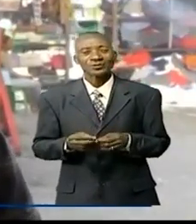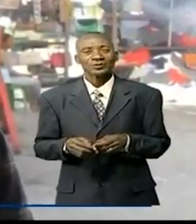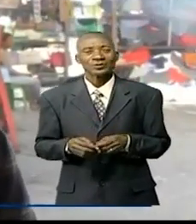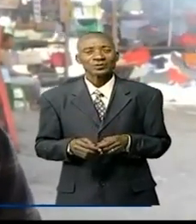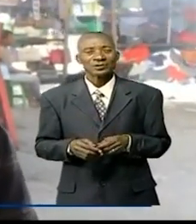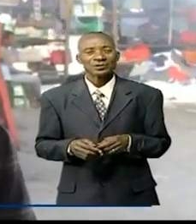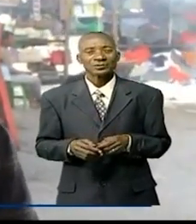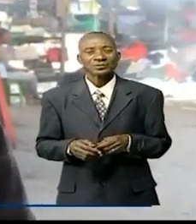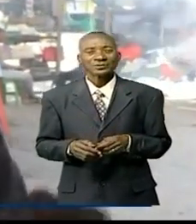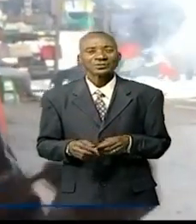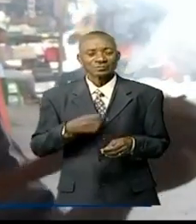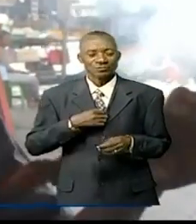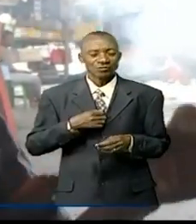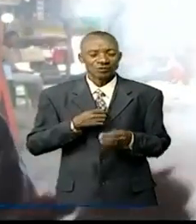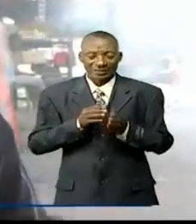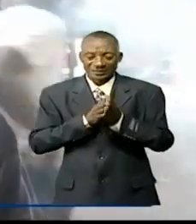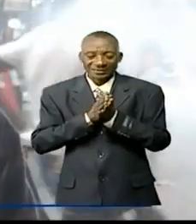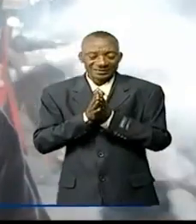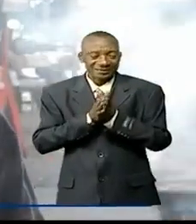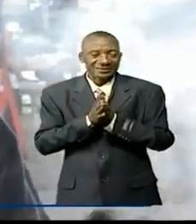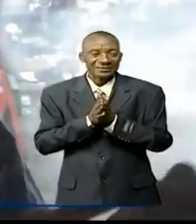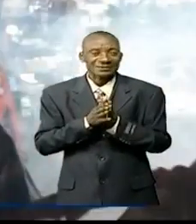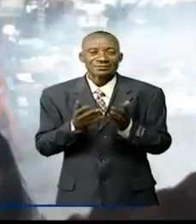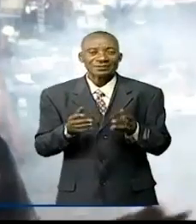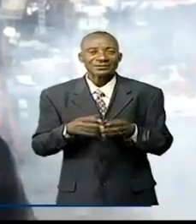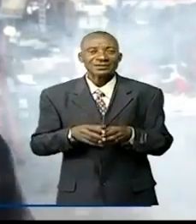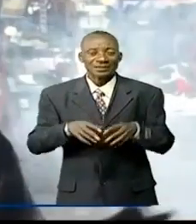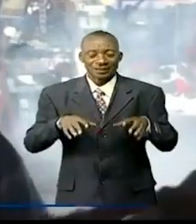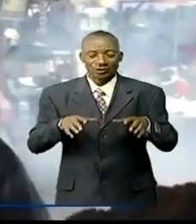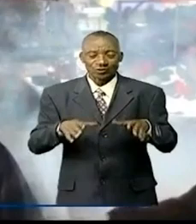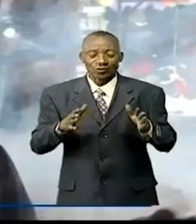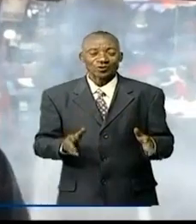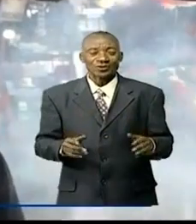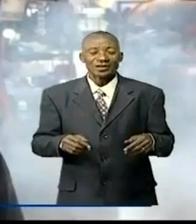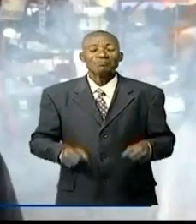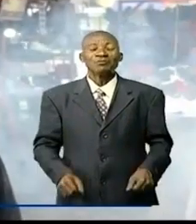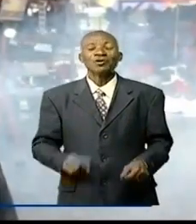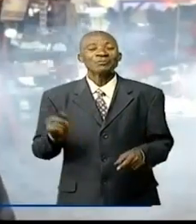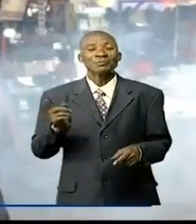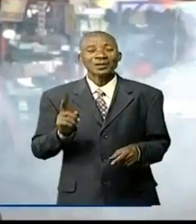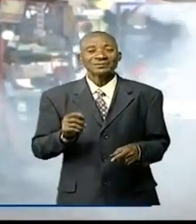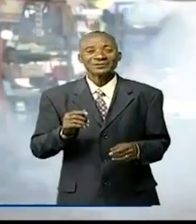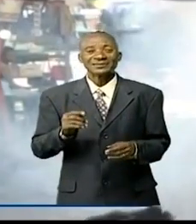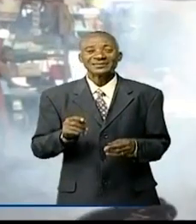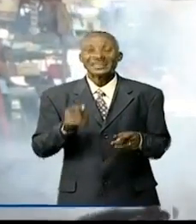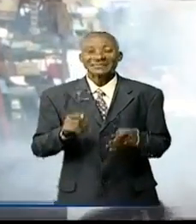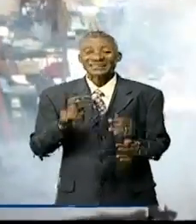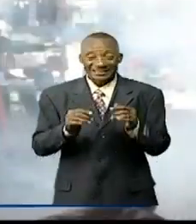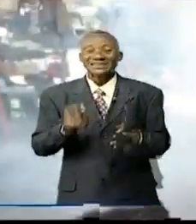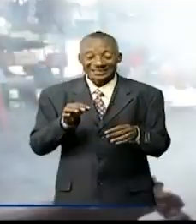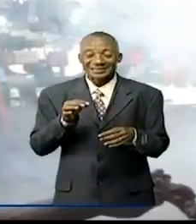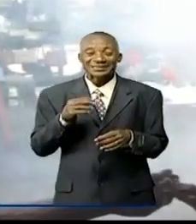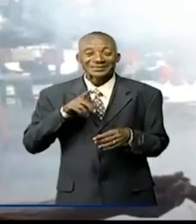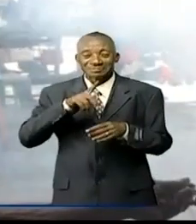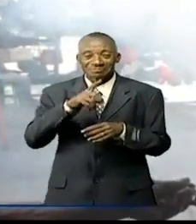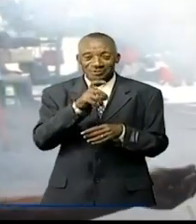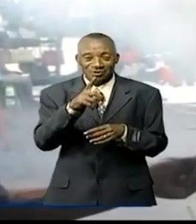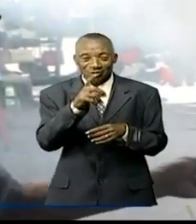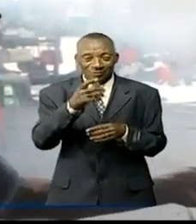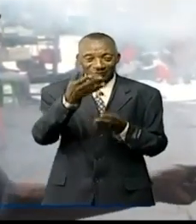Je ne m'inquiète de rien. D'ailleurs, les Congolais ne meurent pas après avoir contracté des bactéries. Eux seuls nous